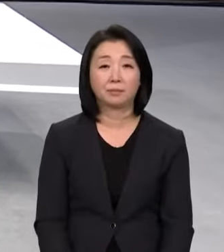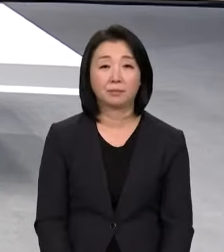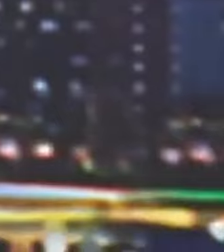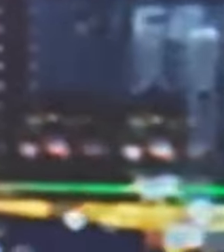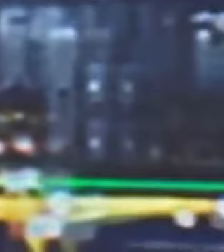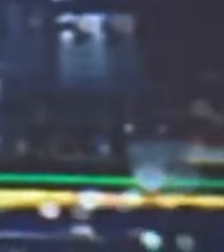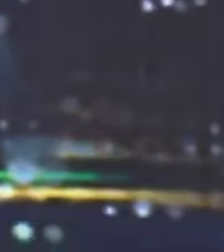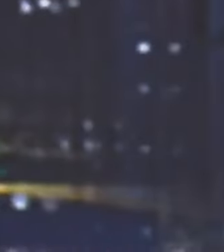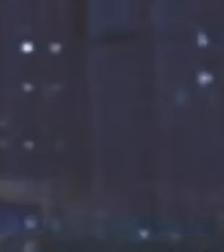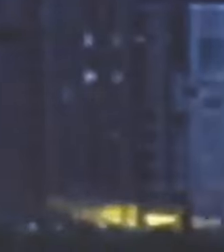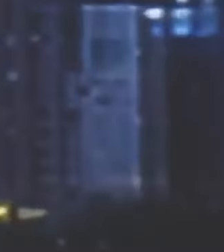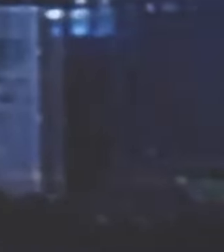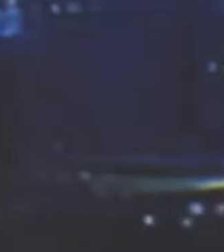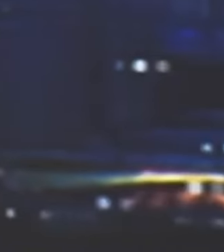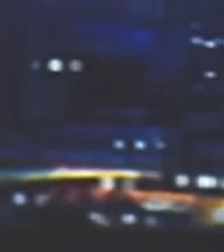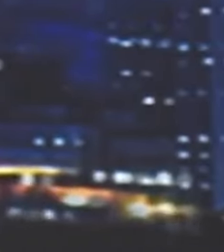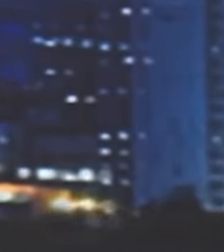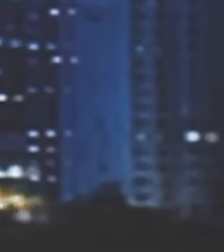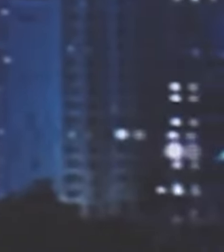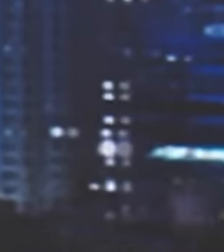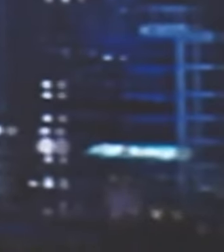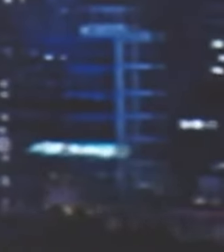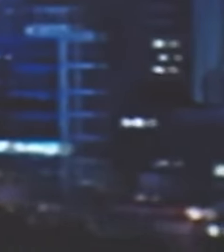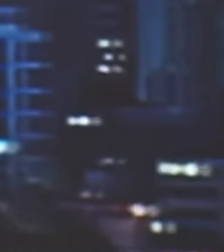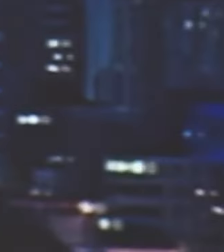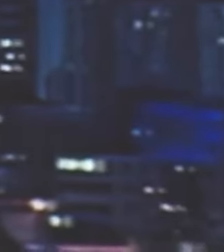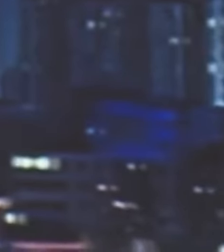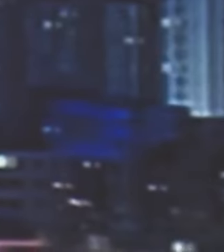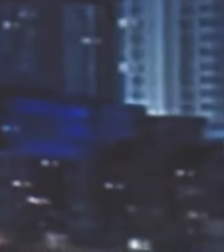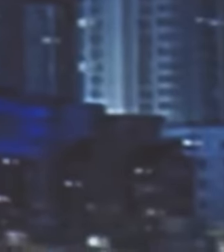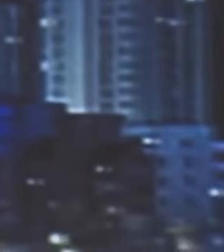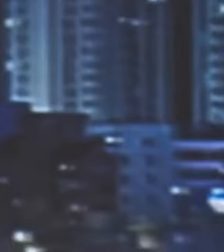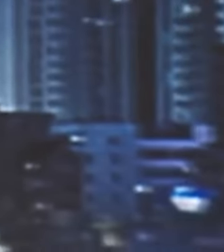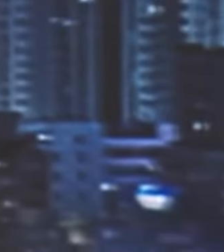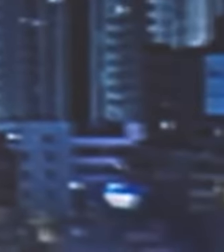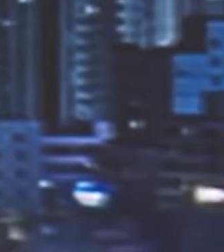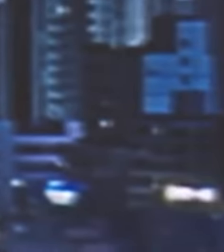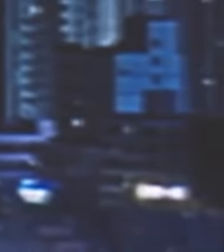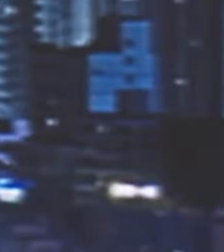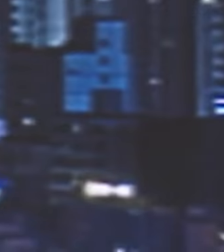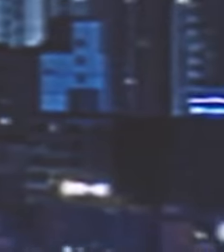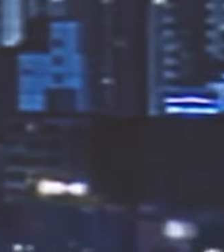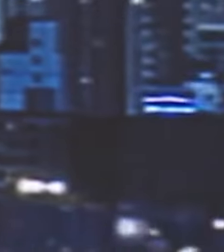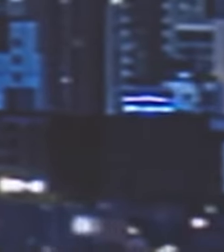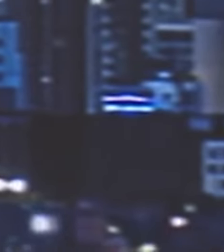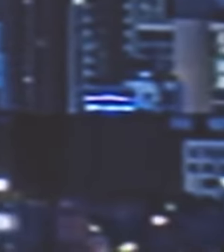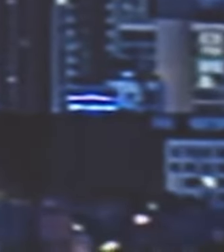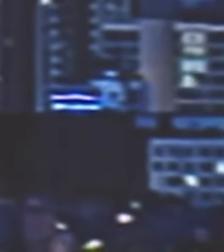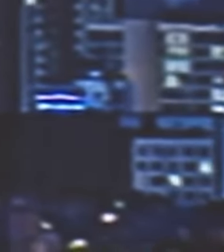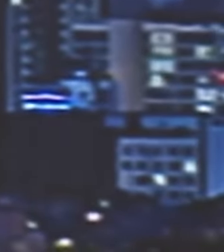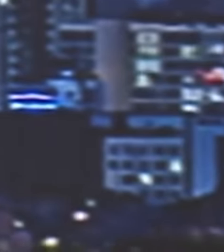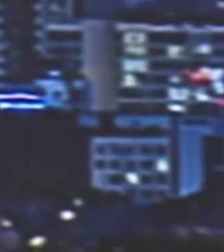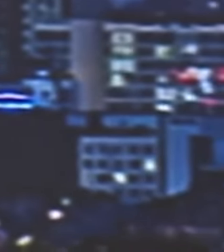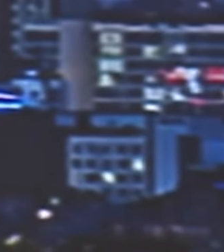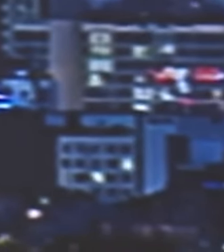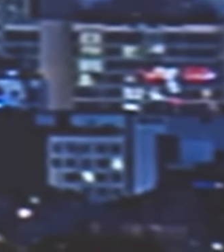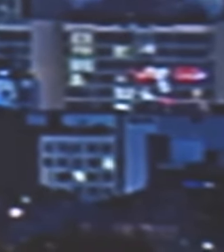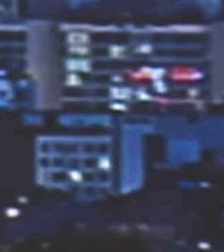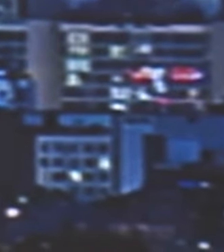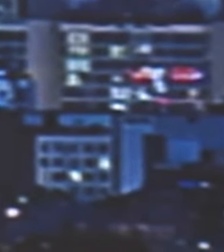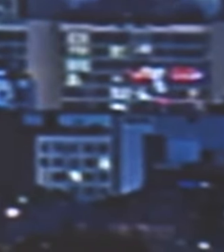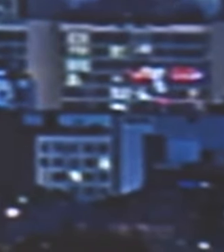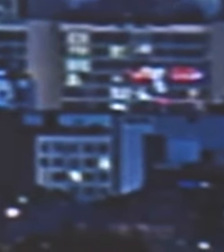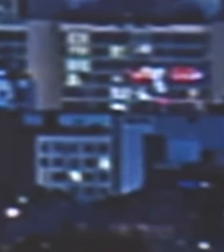갈 텐데요 JTBC 뉴스를 시청해 주신 여러분 고맙습니다 저희는 저녁 6시 50분 뉴스룸에서 뵙겠습니다